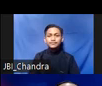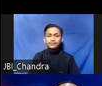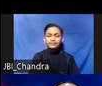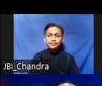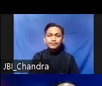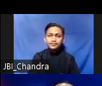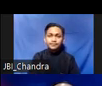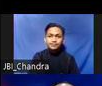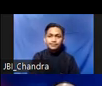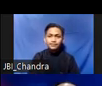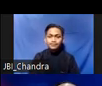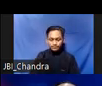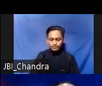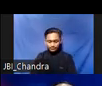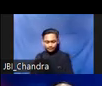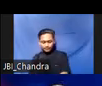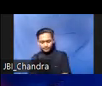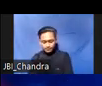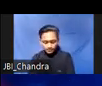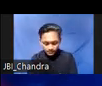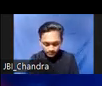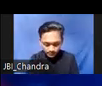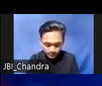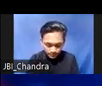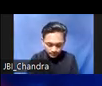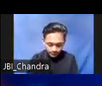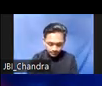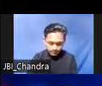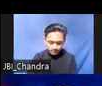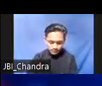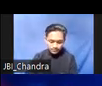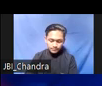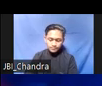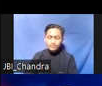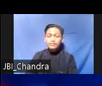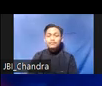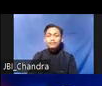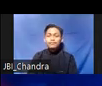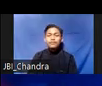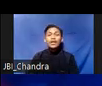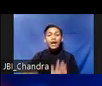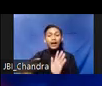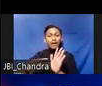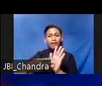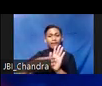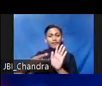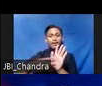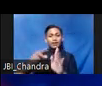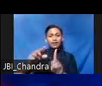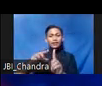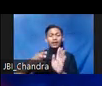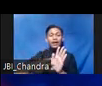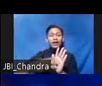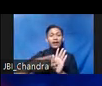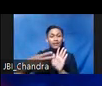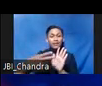mendeley dan mendeley sendiri adalah aplikasi ataupun penanti lunak yang dapat memudahkan pengguna dalam mengolah database